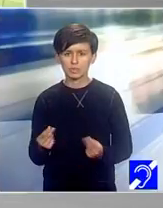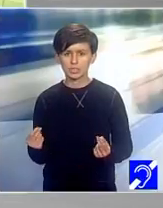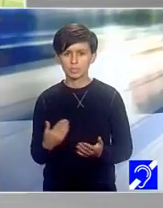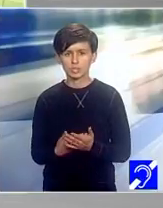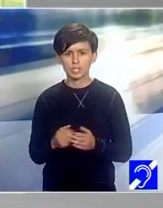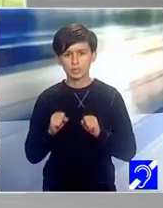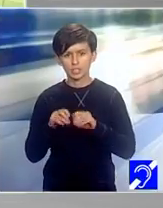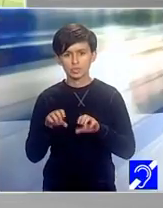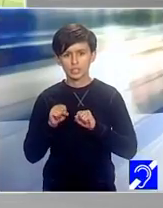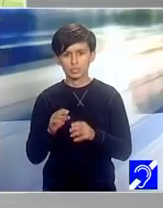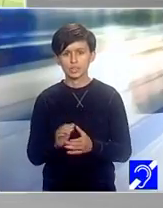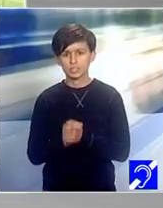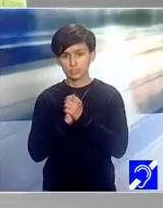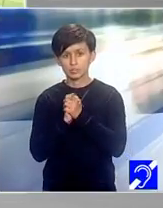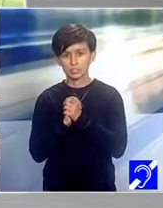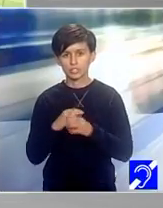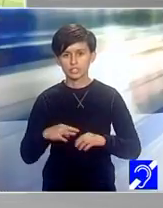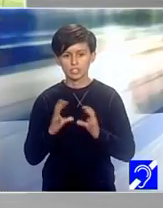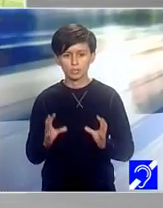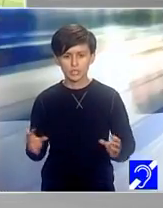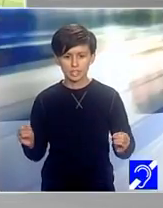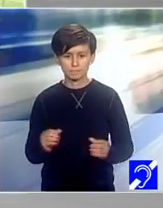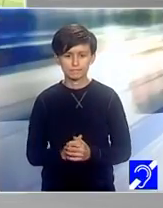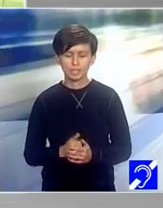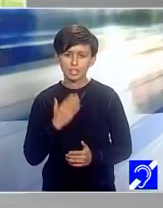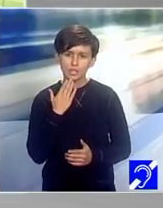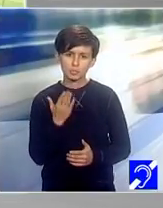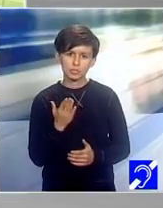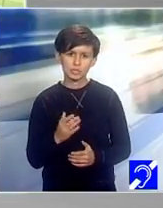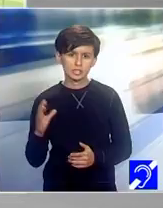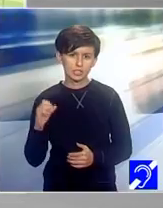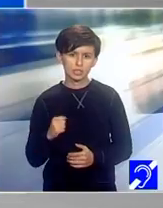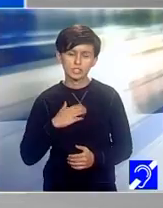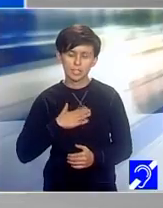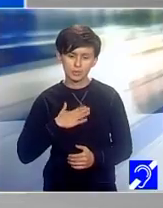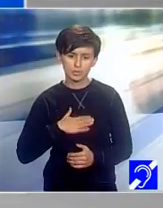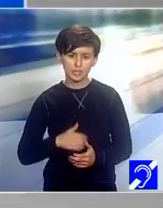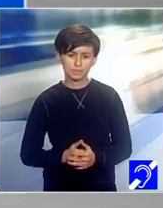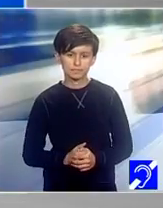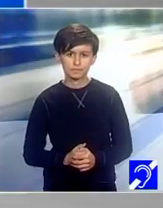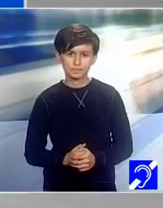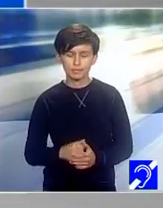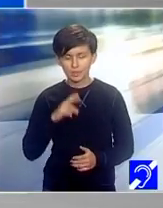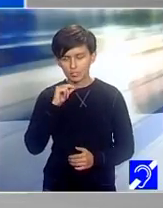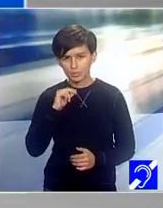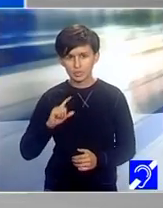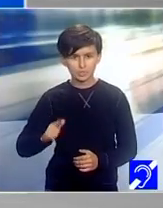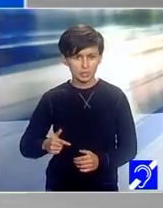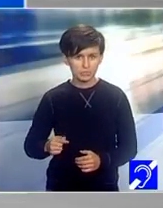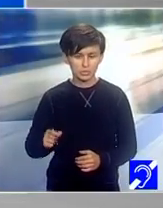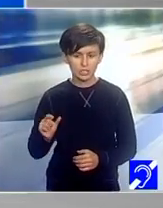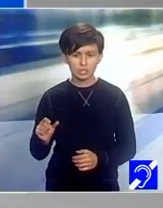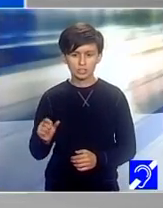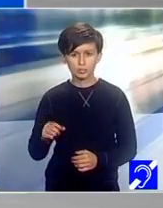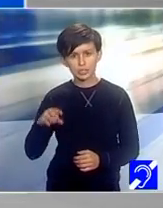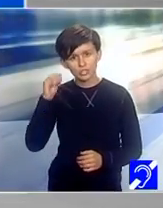și hai România! Hai România! Vă mulțumesc frumos! O seară bună! Trecem acum la un alt subiect și vă